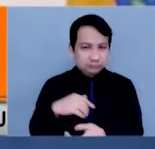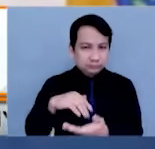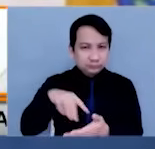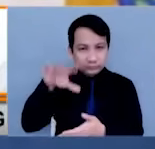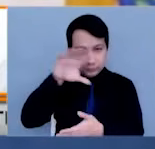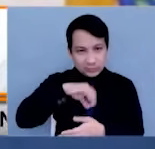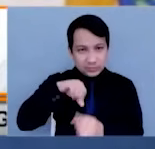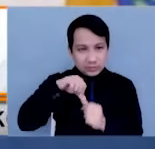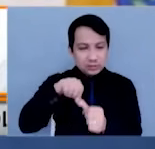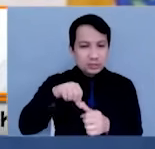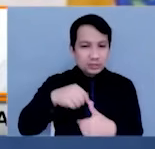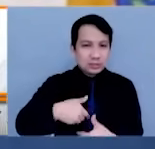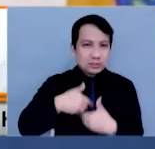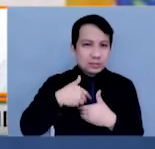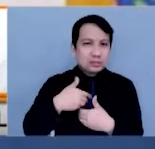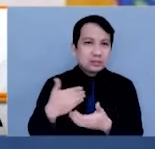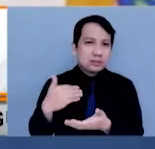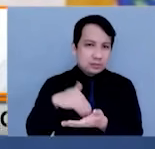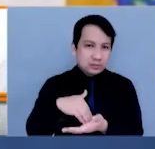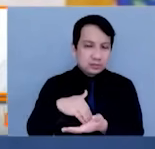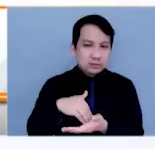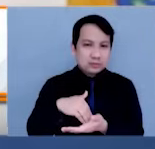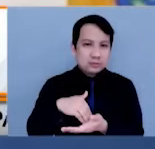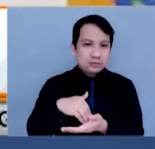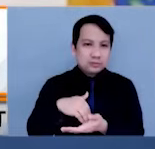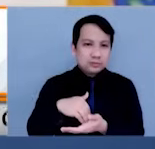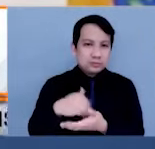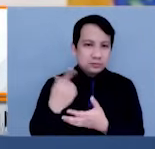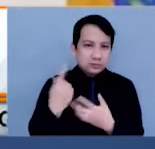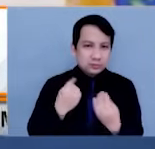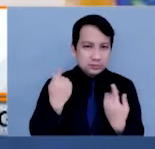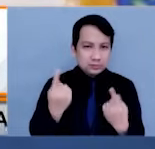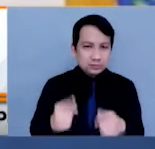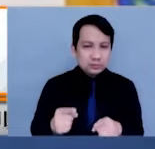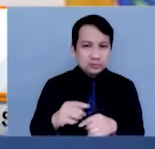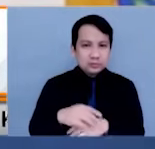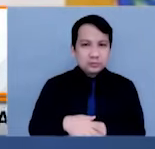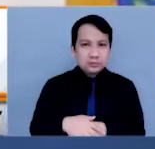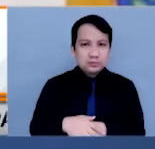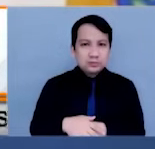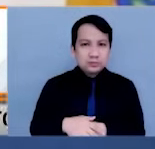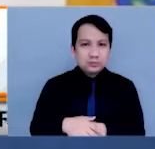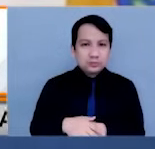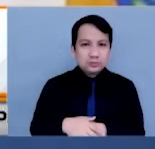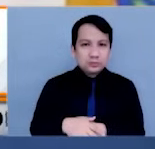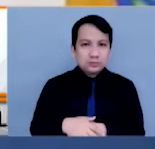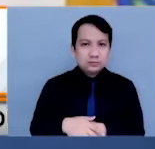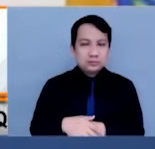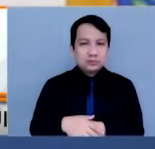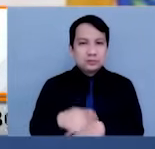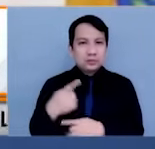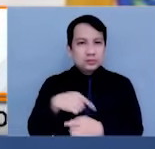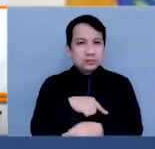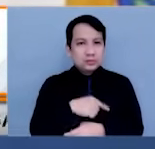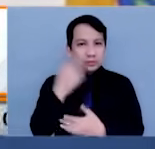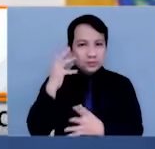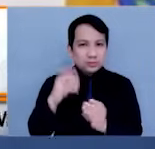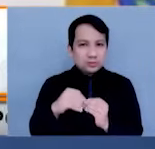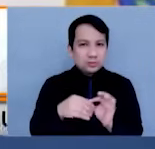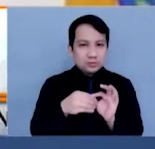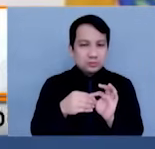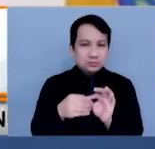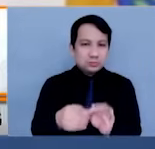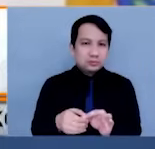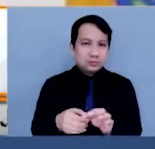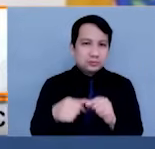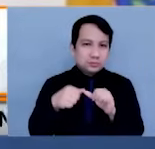of. But again, the job is not yet done. Well, the secretary was also quite frustrated na ito po yung